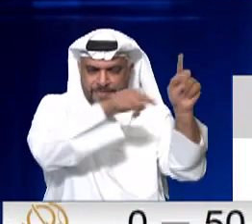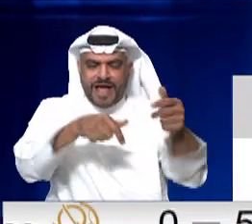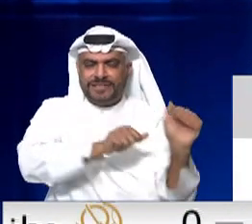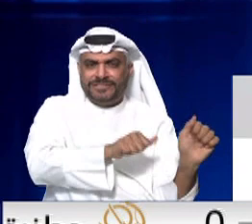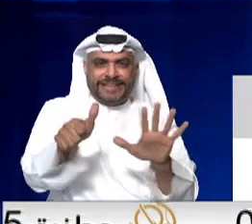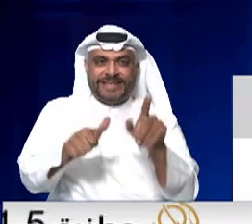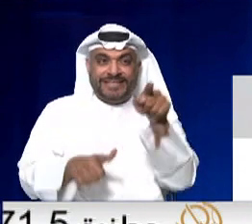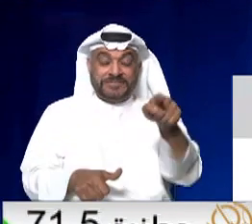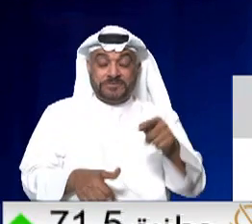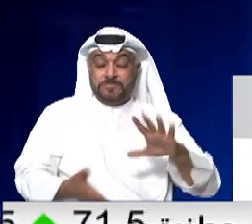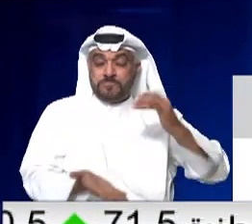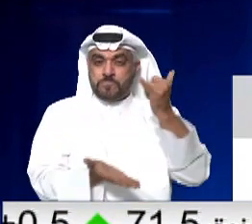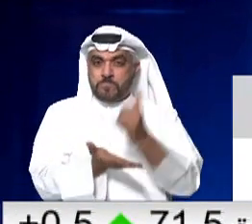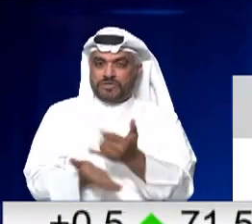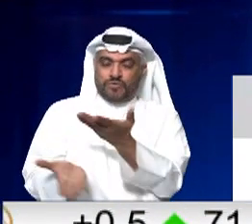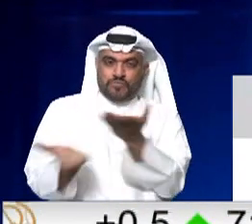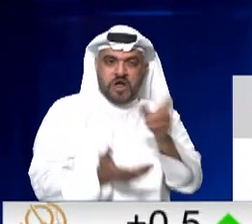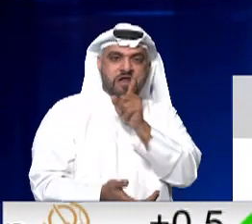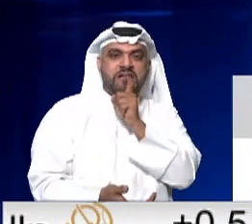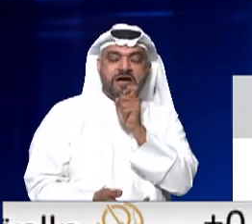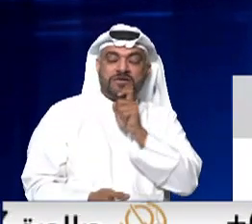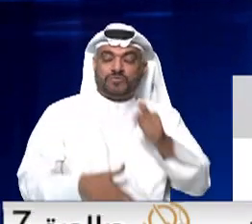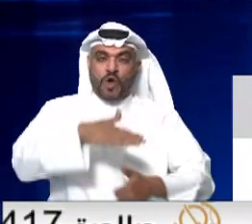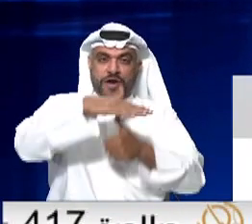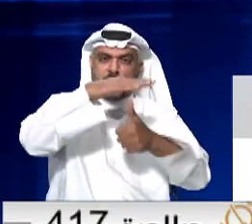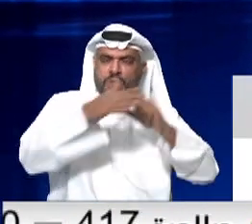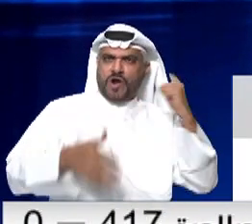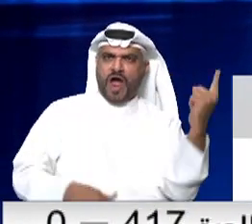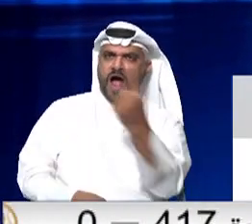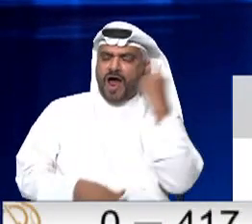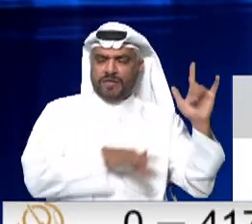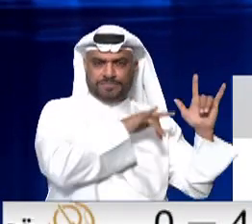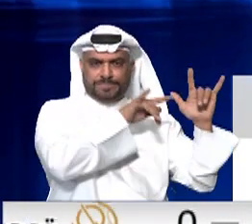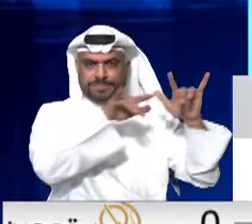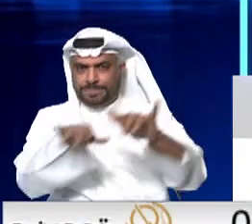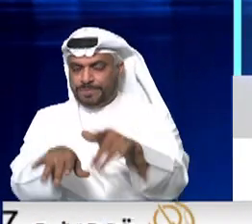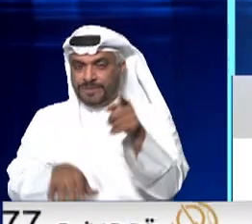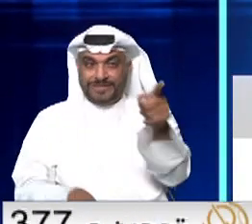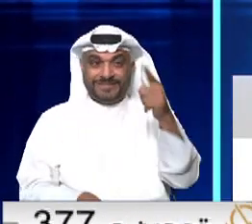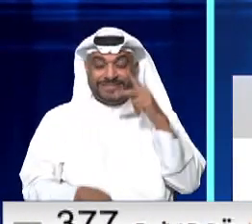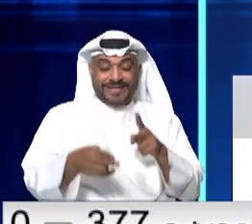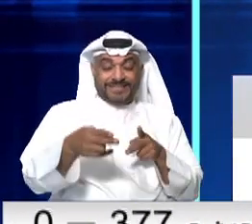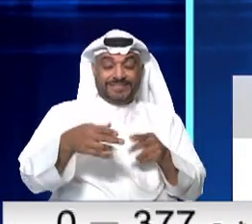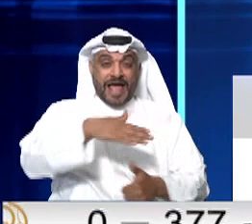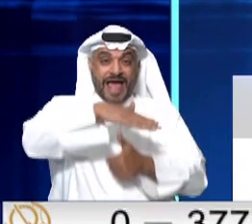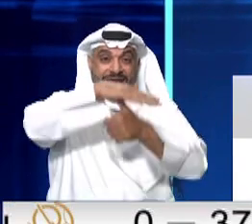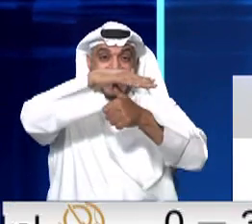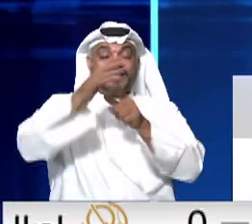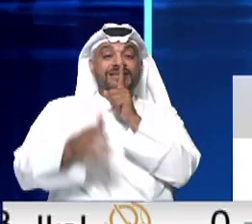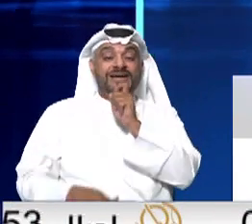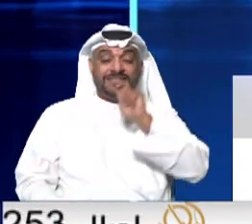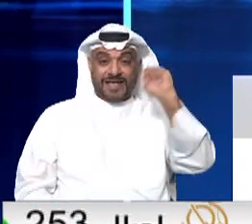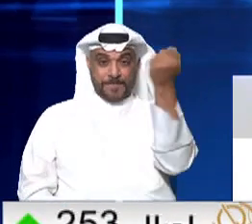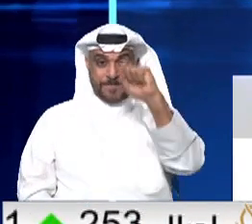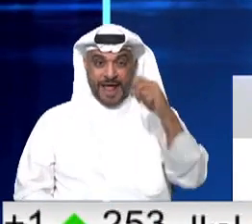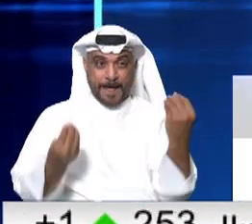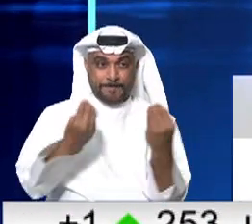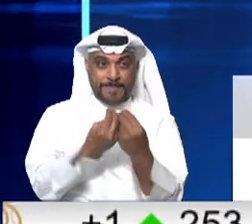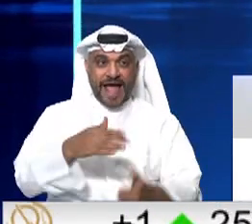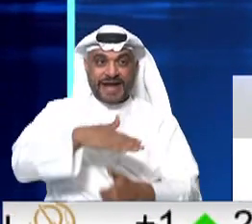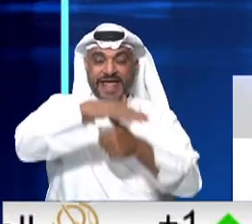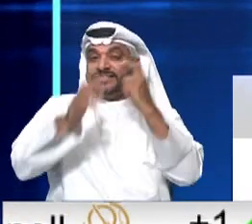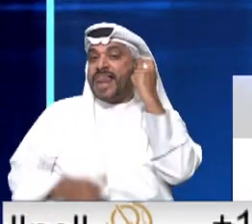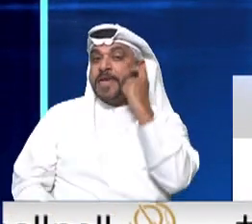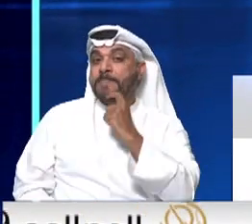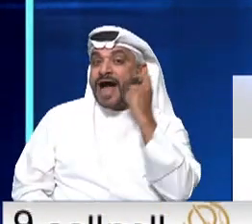وكبار وكبار المسؤولين في دول العالم هذا وقد زار سمو الشيخ تميم بن حمد ويرافقه رئيس الامارات سموه الشيخ